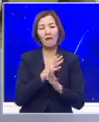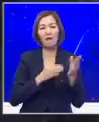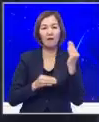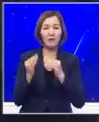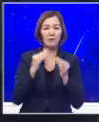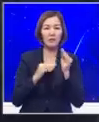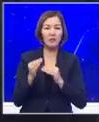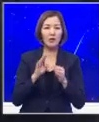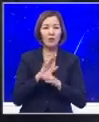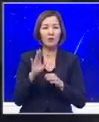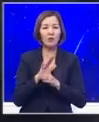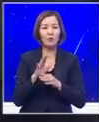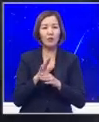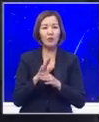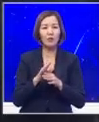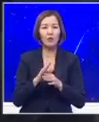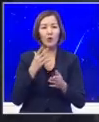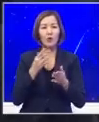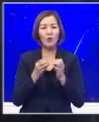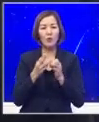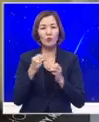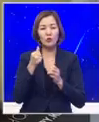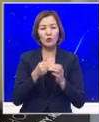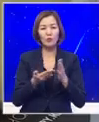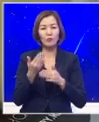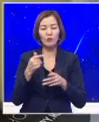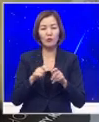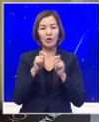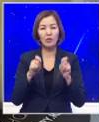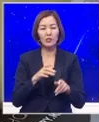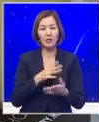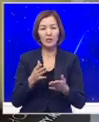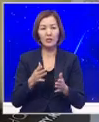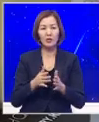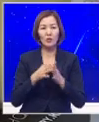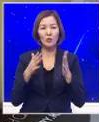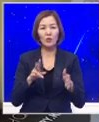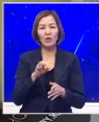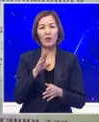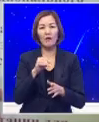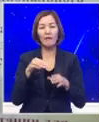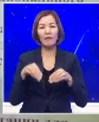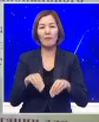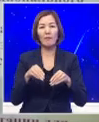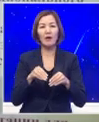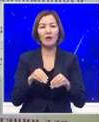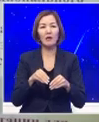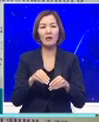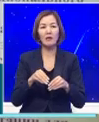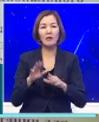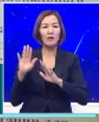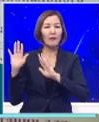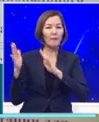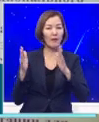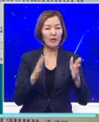айналысады. Осыдан 13 жыл бұрын өз кәсібін ашқан. Енді берілген мүмкіндіктің арқасында үлкен лаванда бағын салмақ. Вы видите перед собой